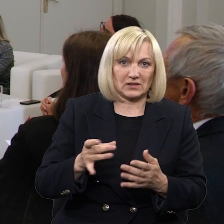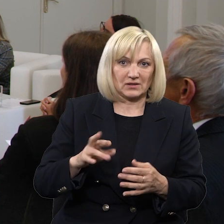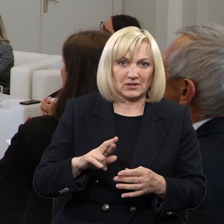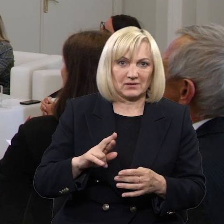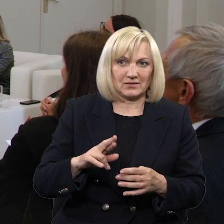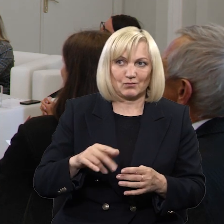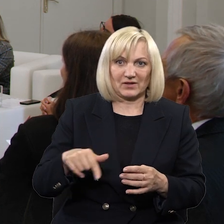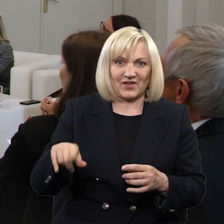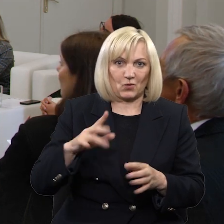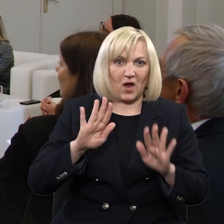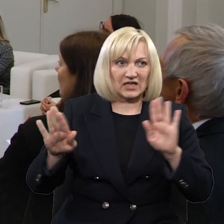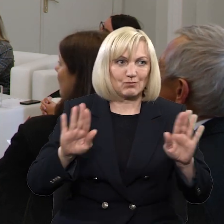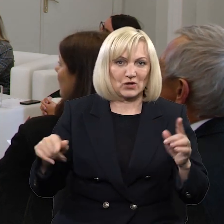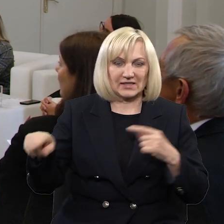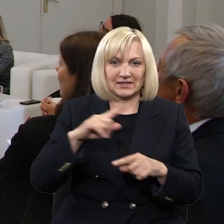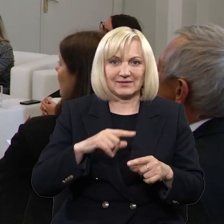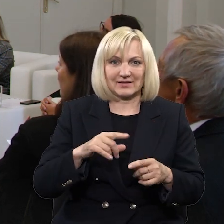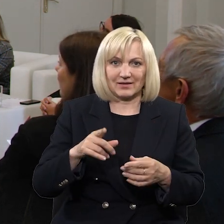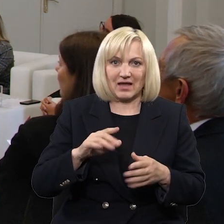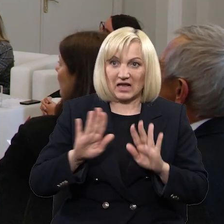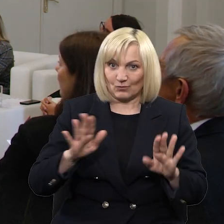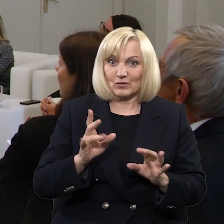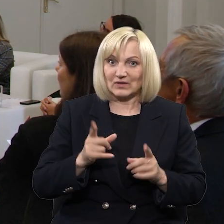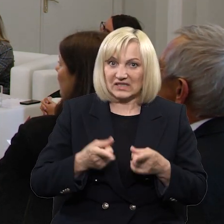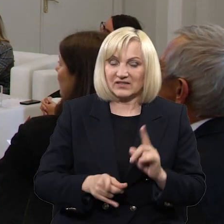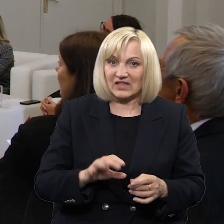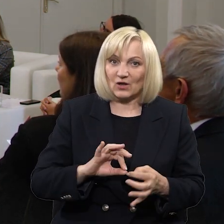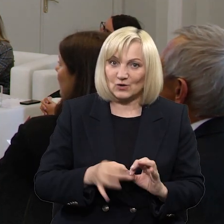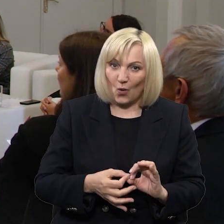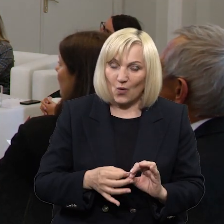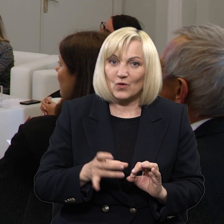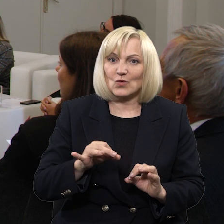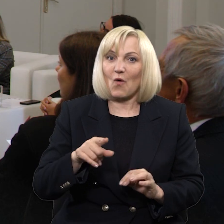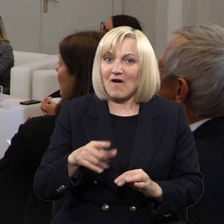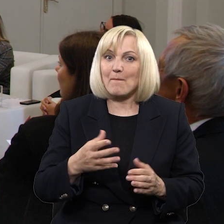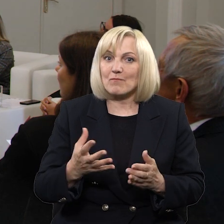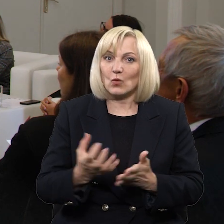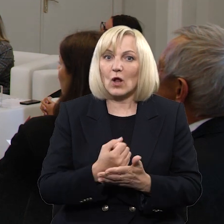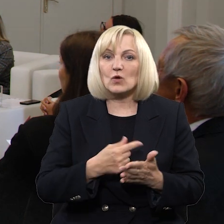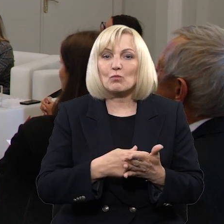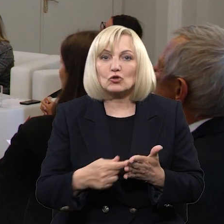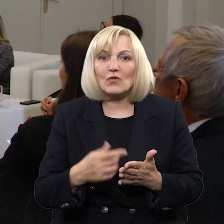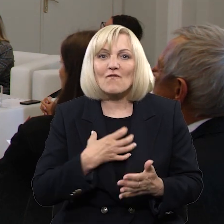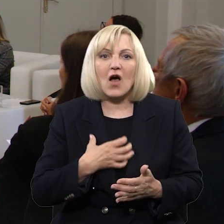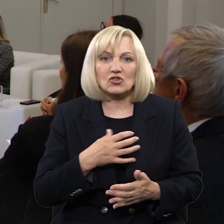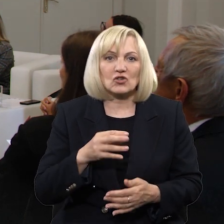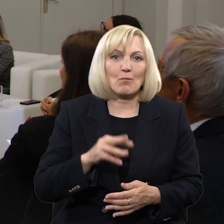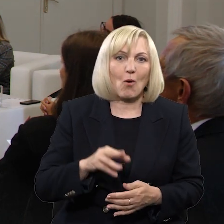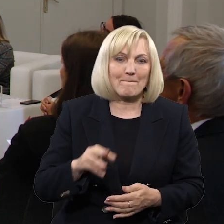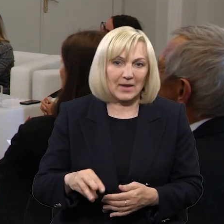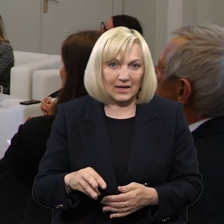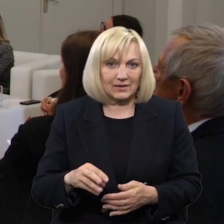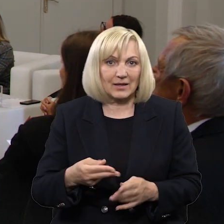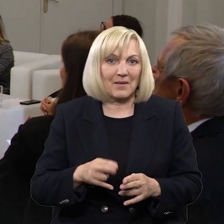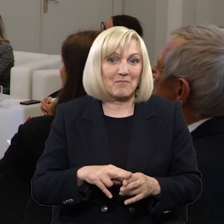экспозиции Да потому что действительно экспозиция сложная Да но здесь вот вам удалось подчеркнуть важные моменты действительно